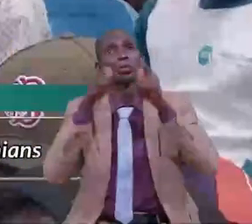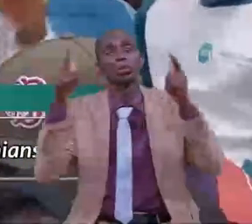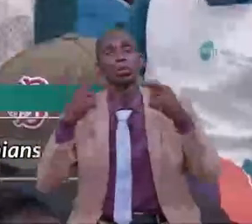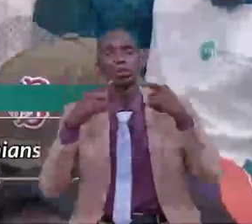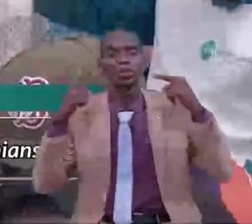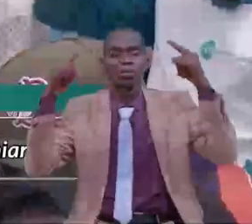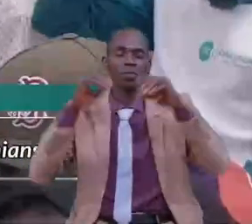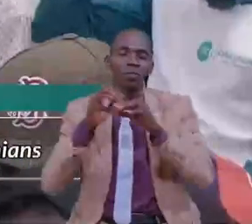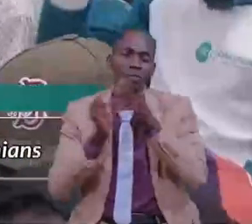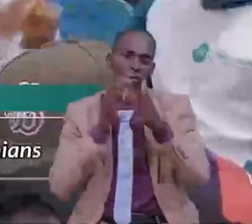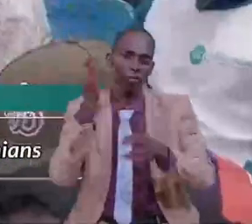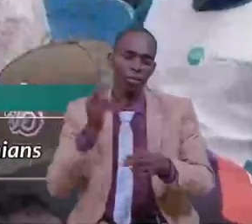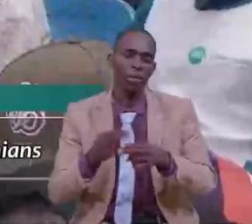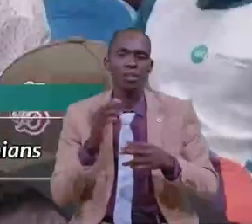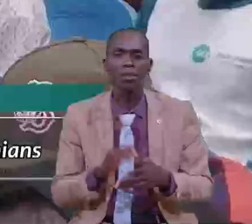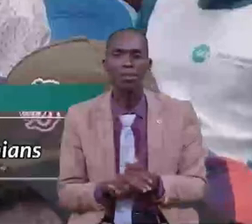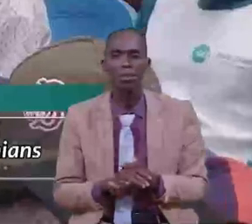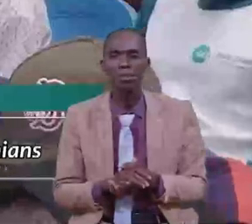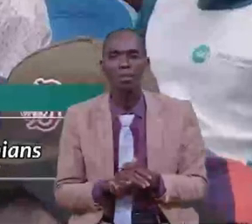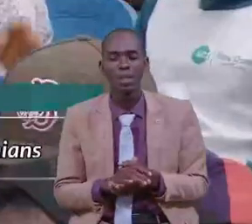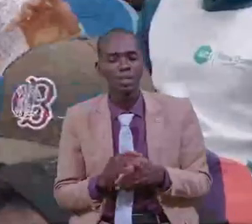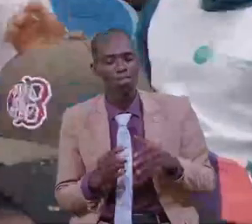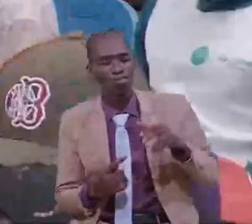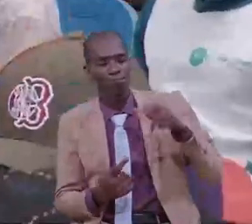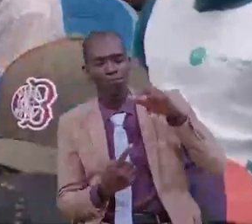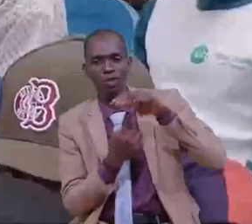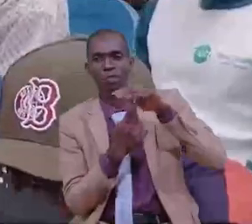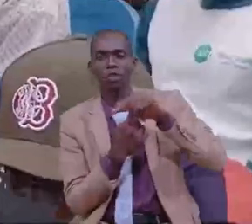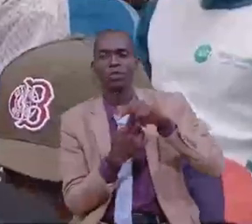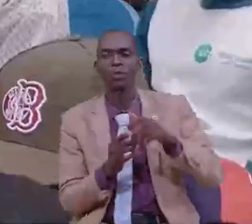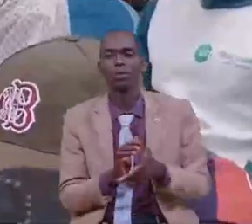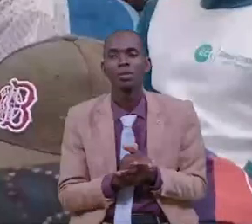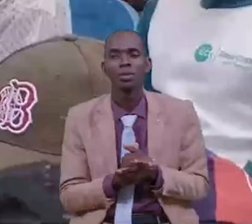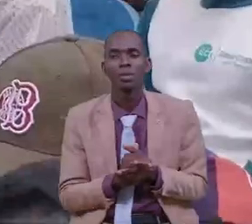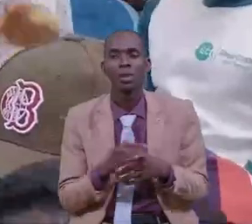Et grand succès au nom de Jésus. Championnat.